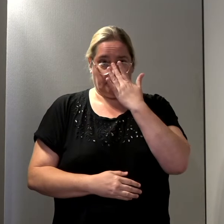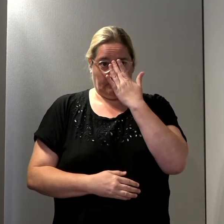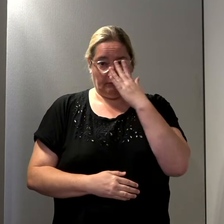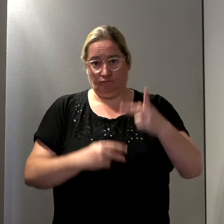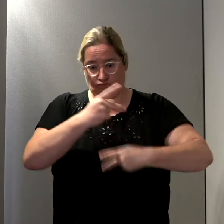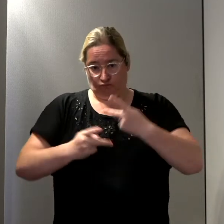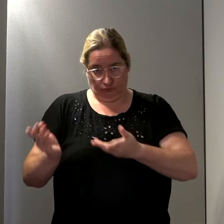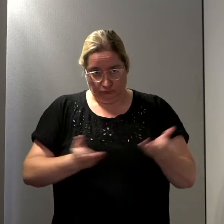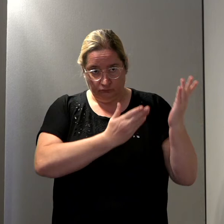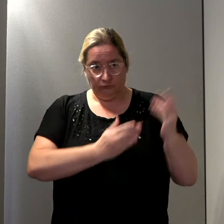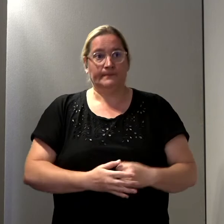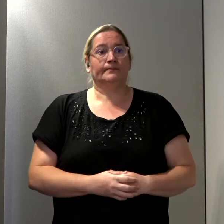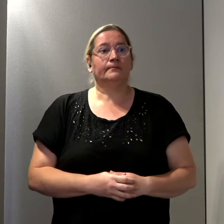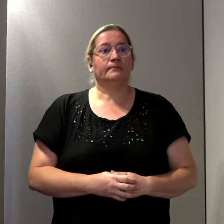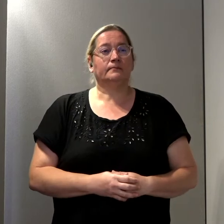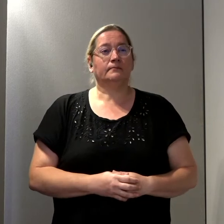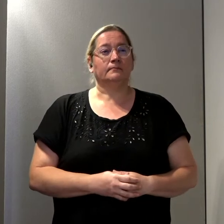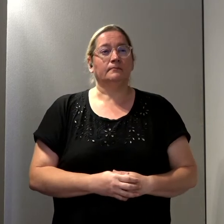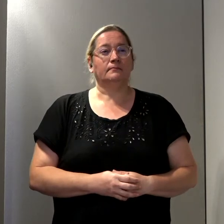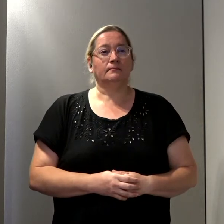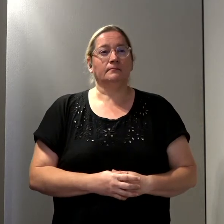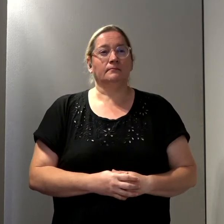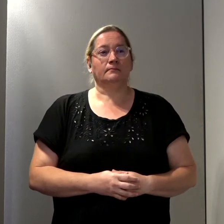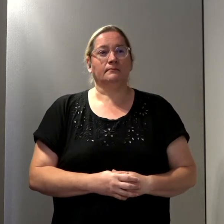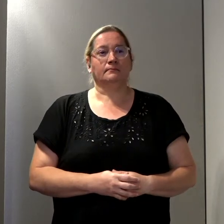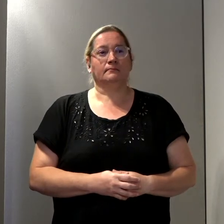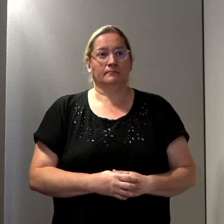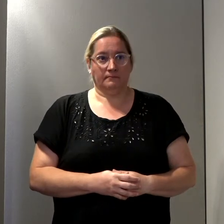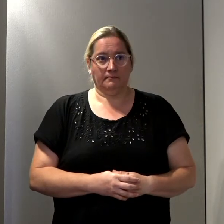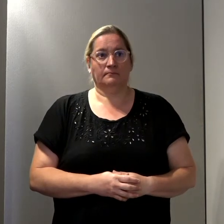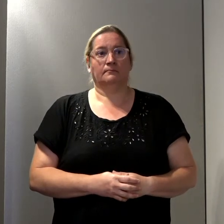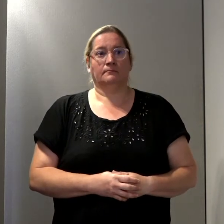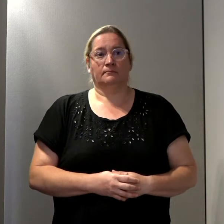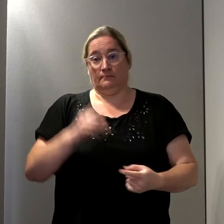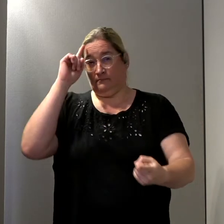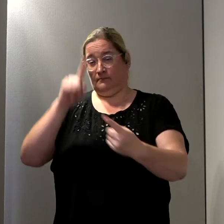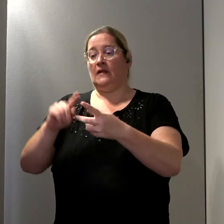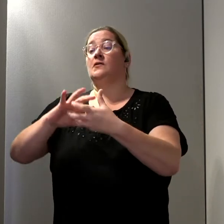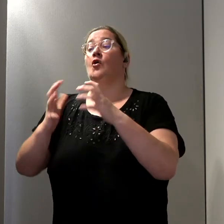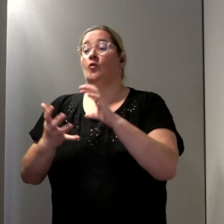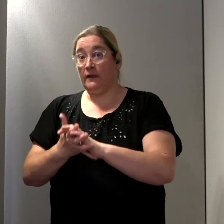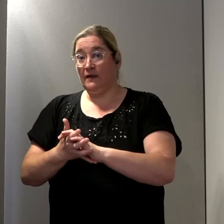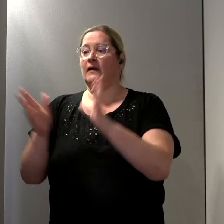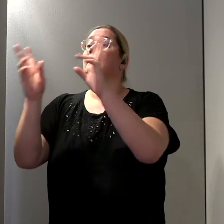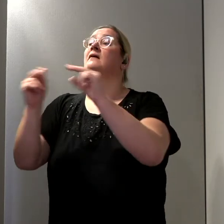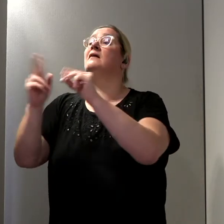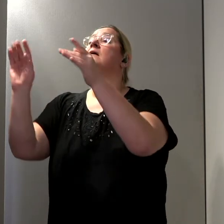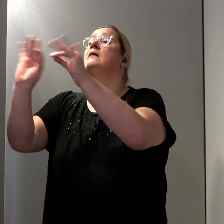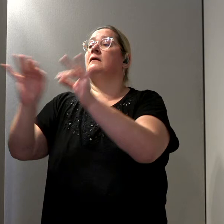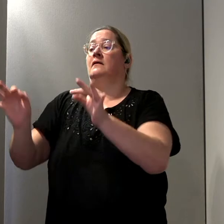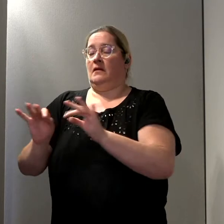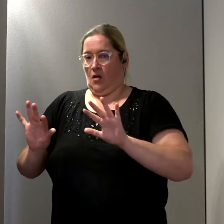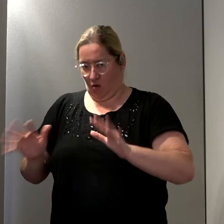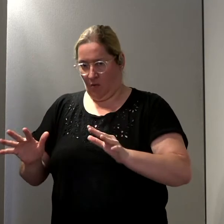Slide suivante, s'il vous plaît. Donc, avant d'aborder le sujet plus complexe, comment décrire, je